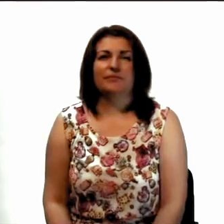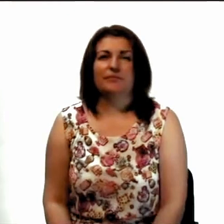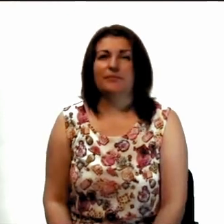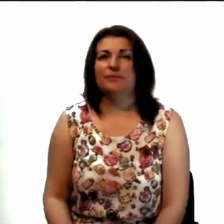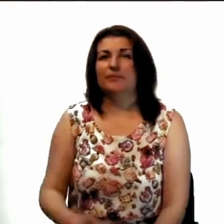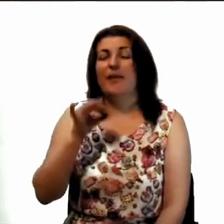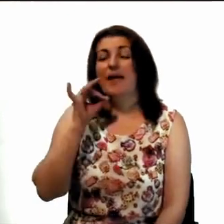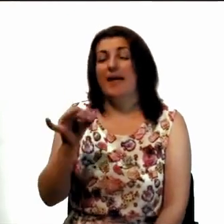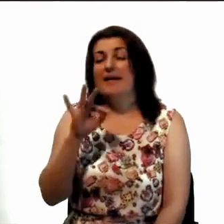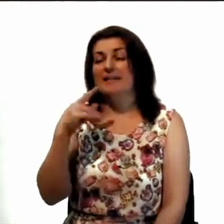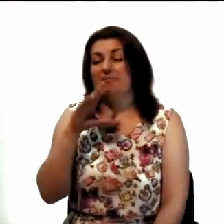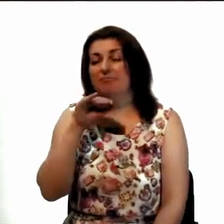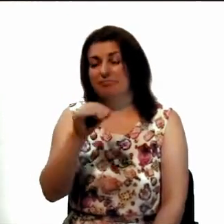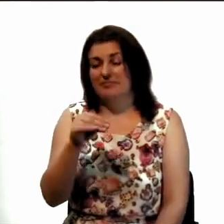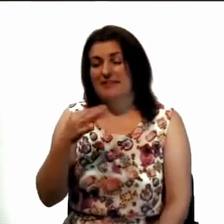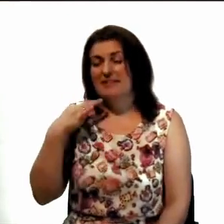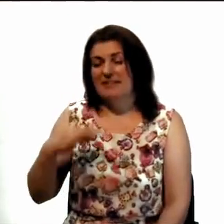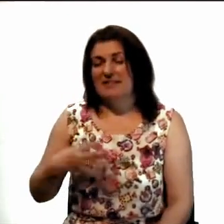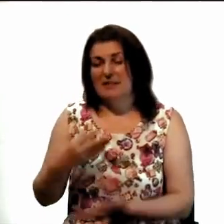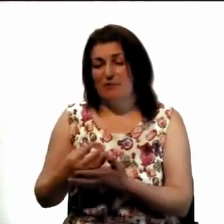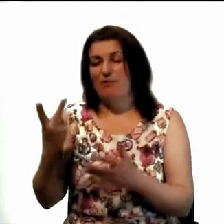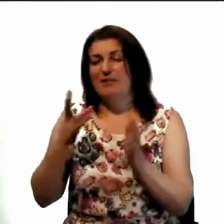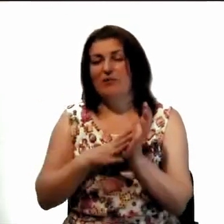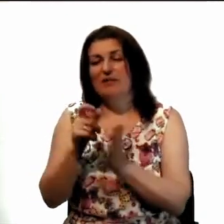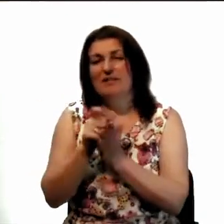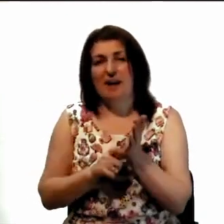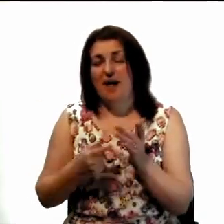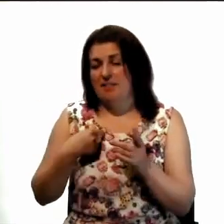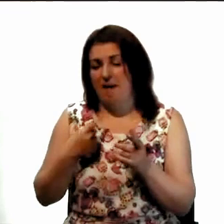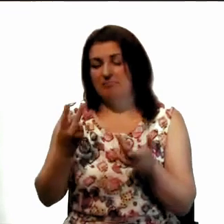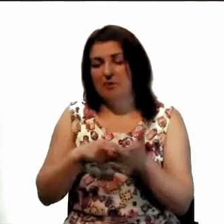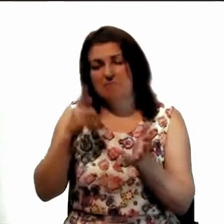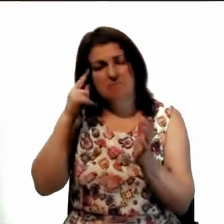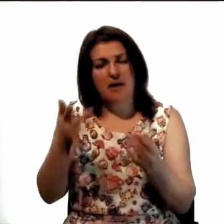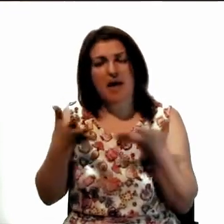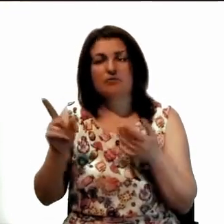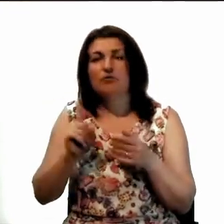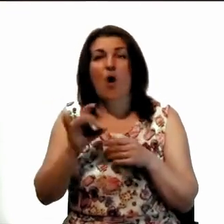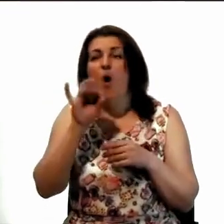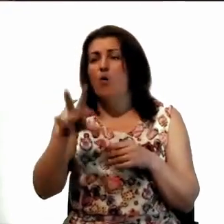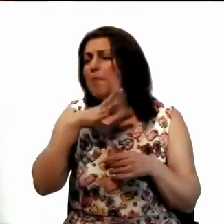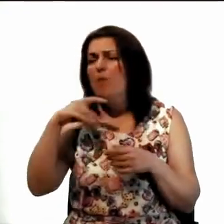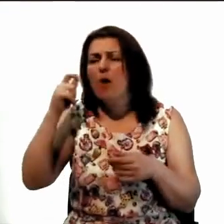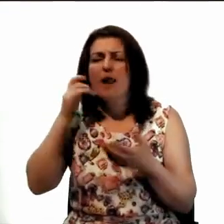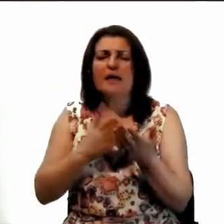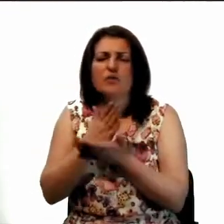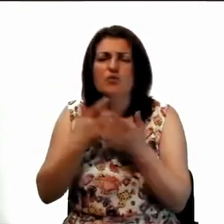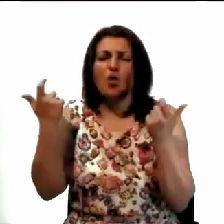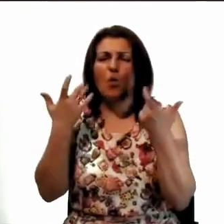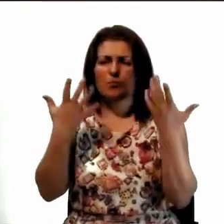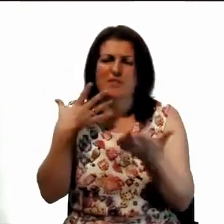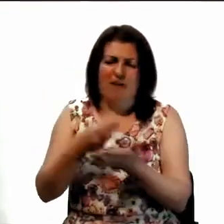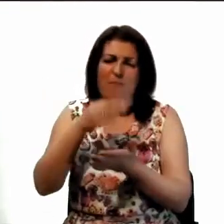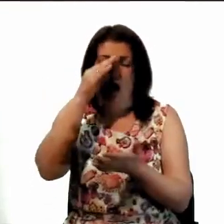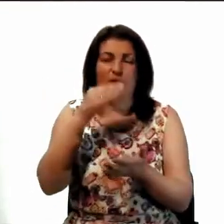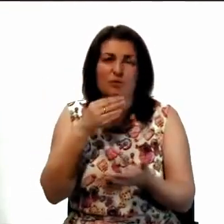И из уст самого сына, 29 стих, нам становится ясно, что он много лет служил своему